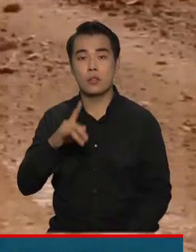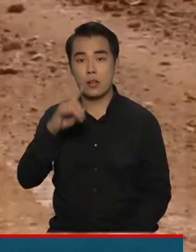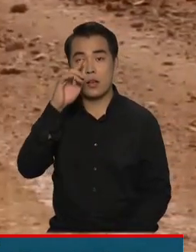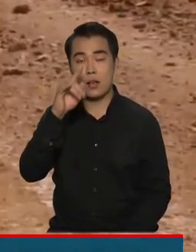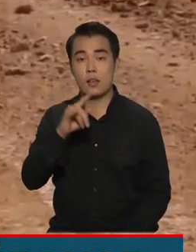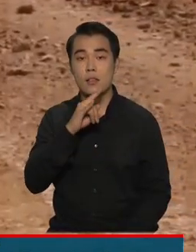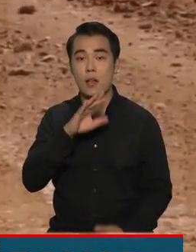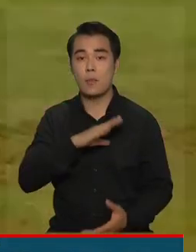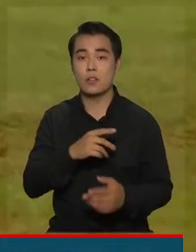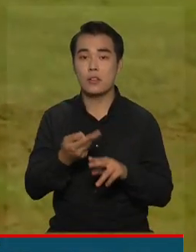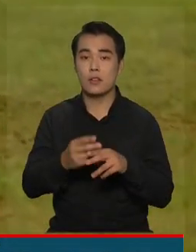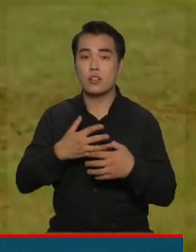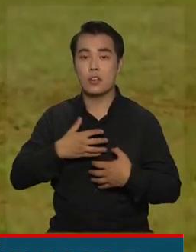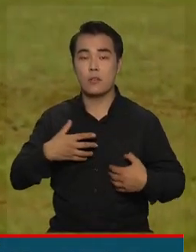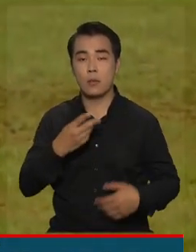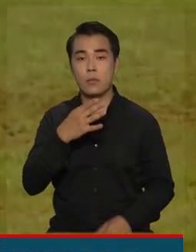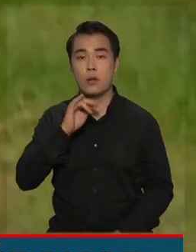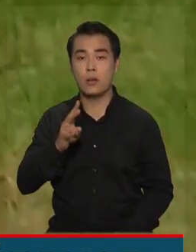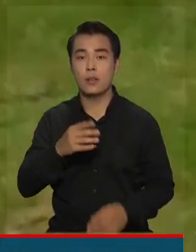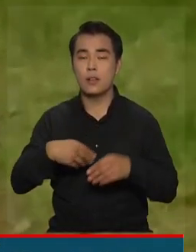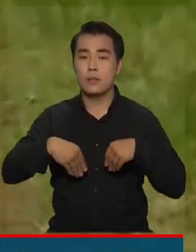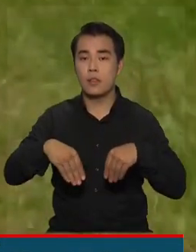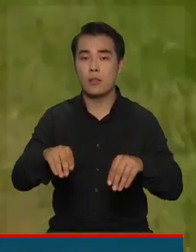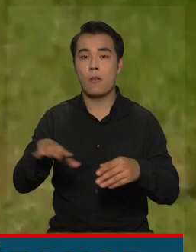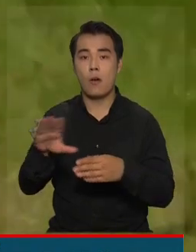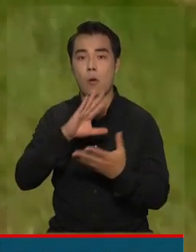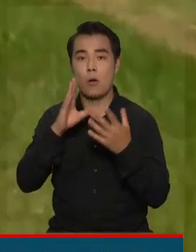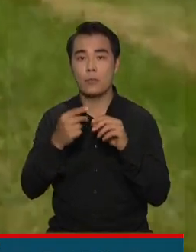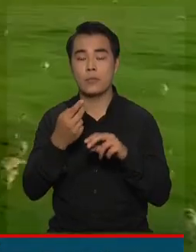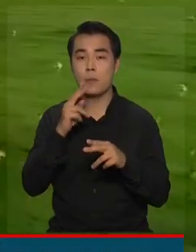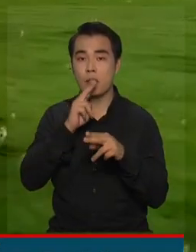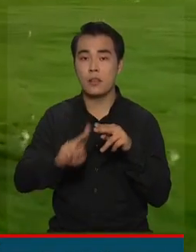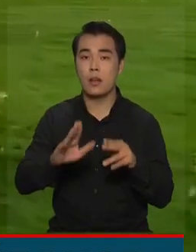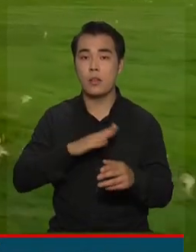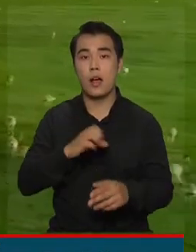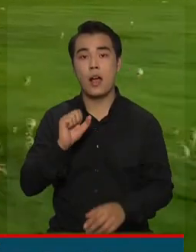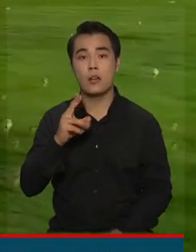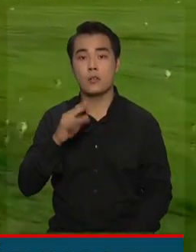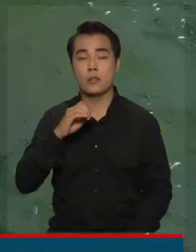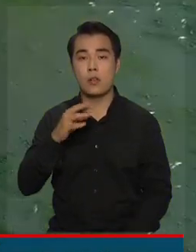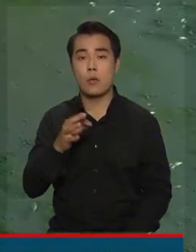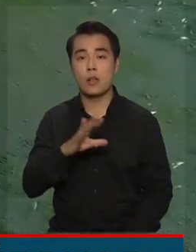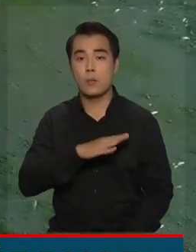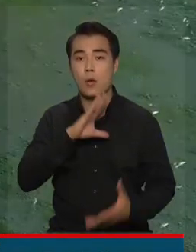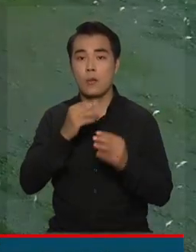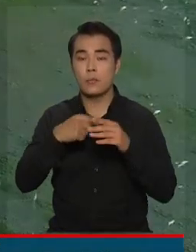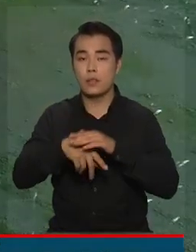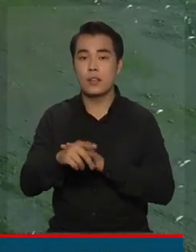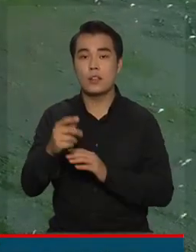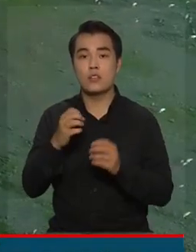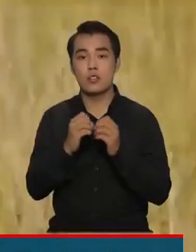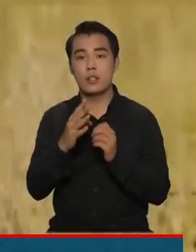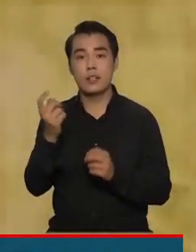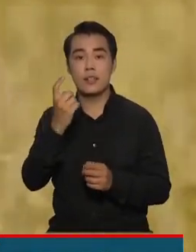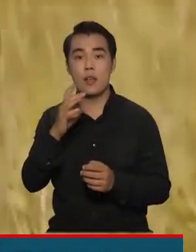животные уничтожили больше 1 000 000 гектаров пастбищ и посевов. К примеру, в Актюбинской области убытки понесли 14 крестьянских хозяйств в